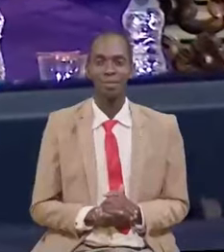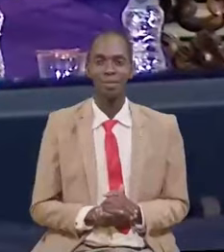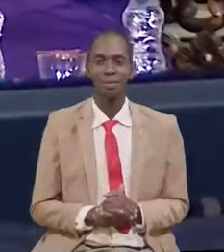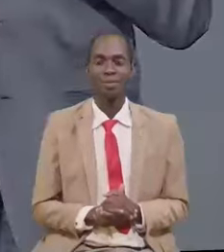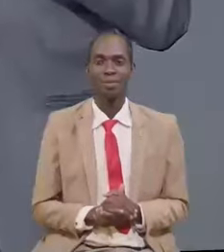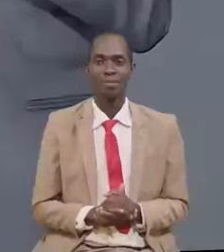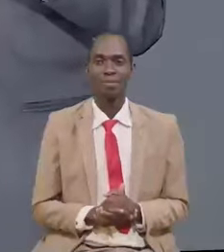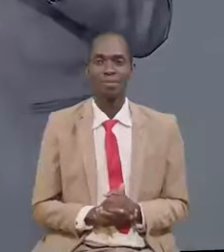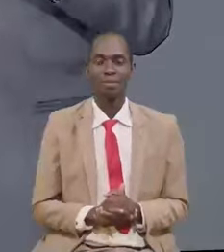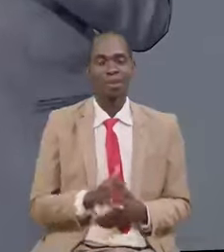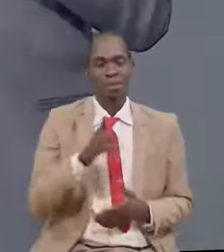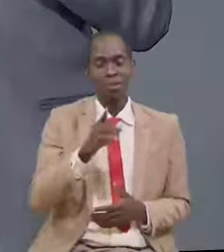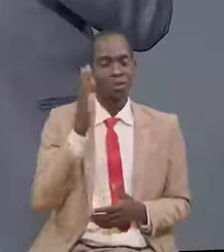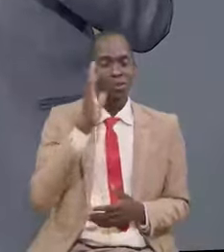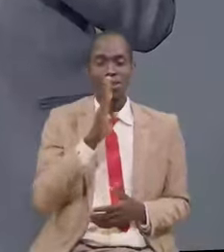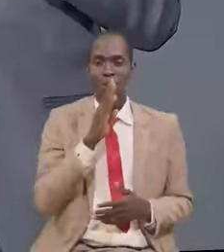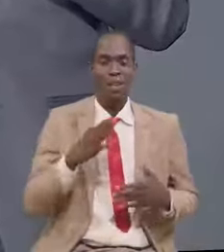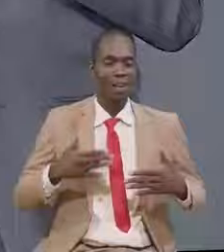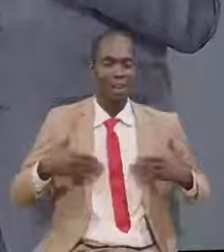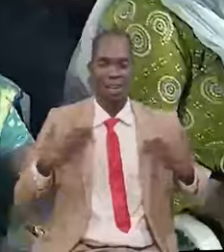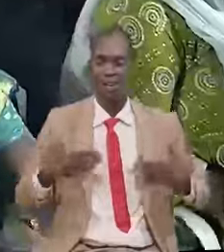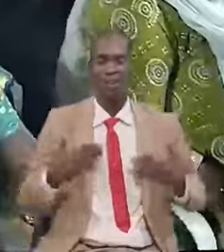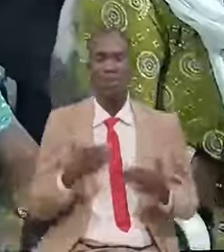vous devez être content.